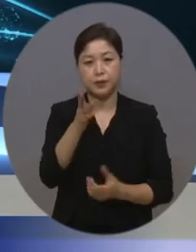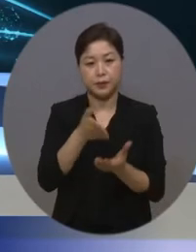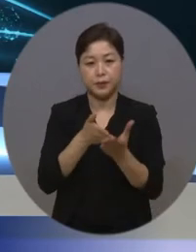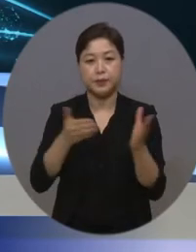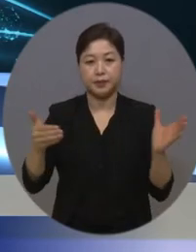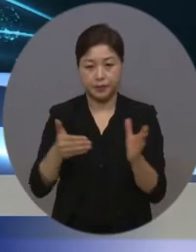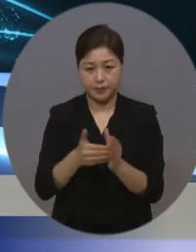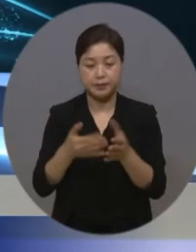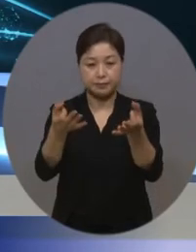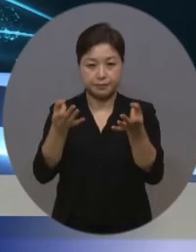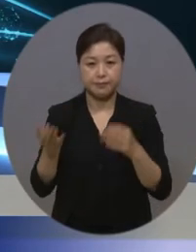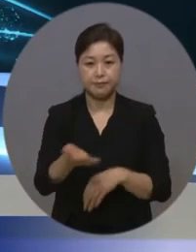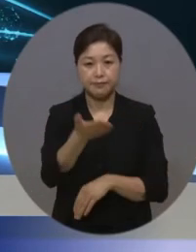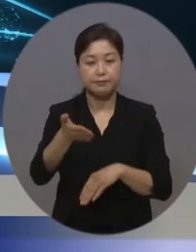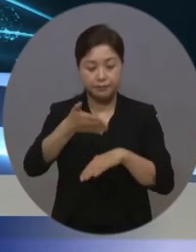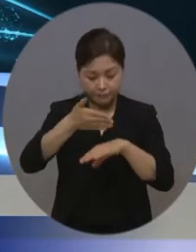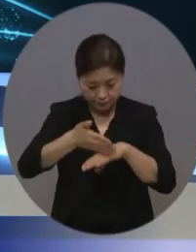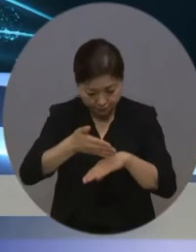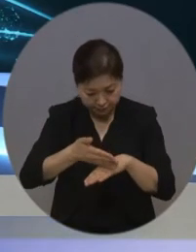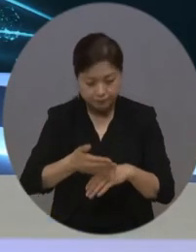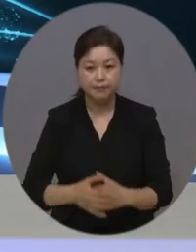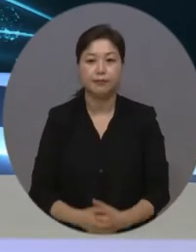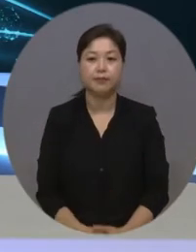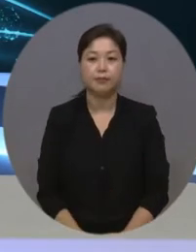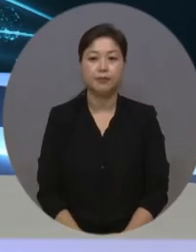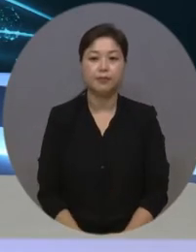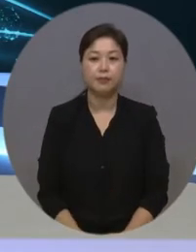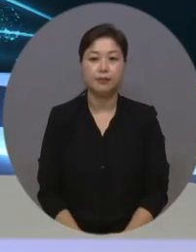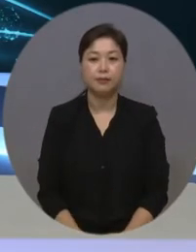마칩니다 시청해주신 여러분 고맙습니다